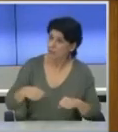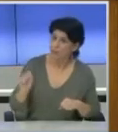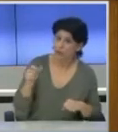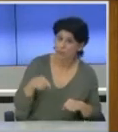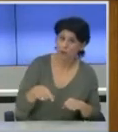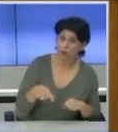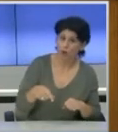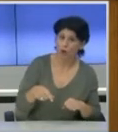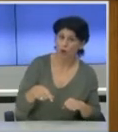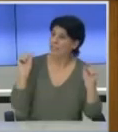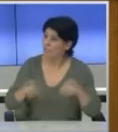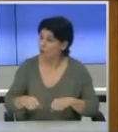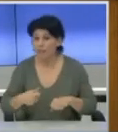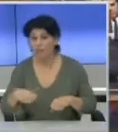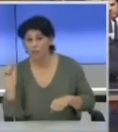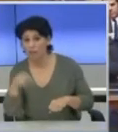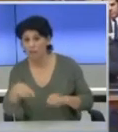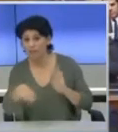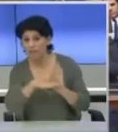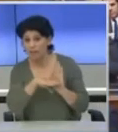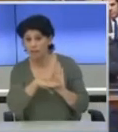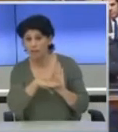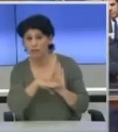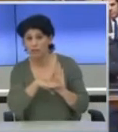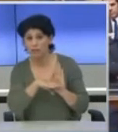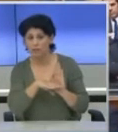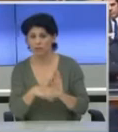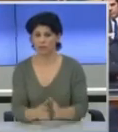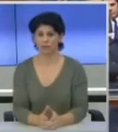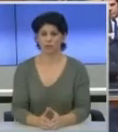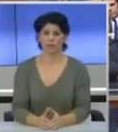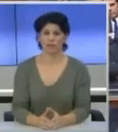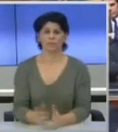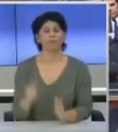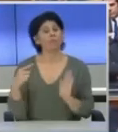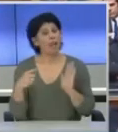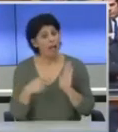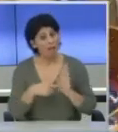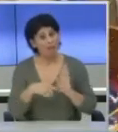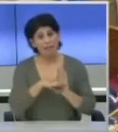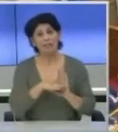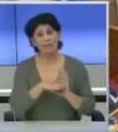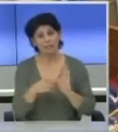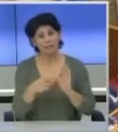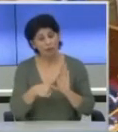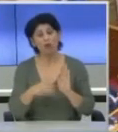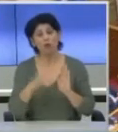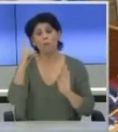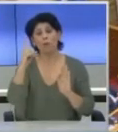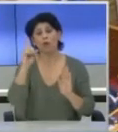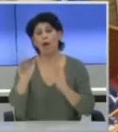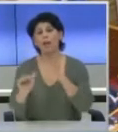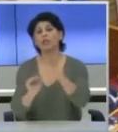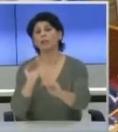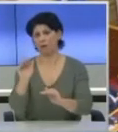διάταξη? Συμφωνείτε ή διαφωνείτε με αυτή τη διάταξη? Λοιπόν, αυτό είναι λοιπόν το πρώτο ερώτημα το οποίο